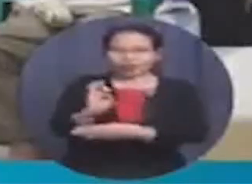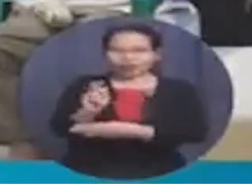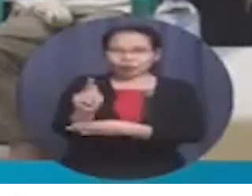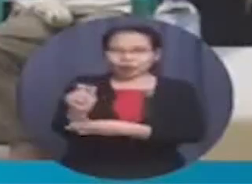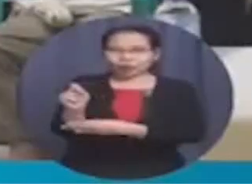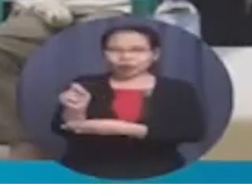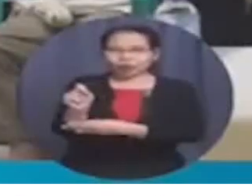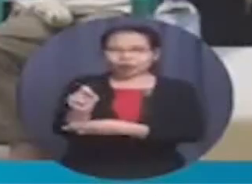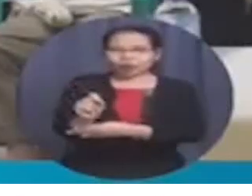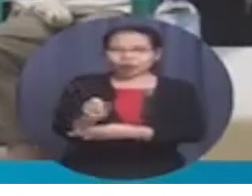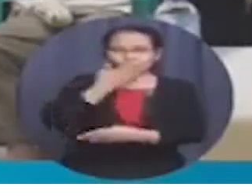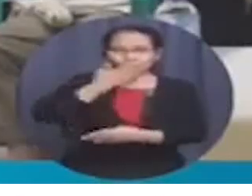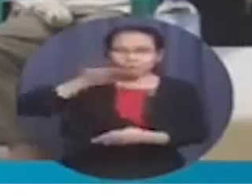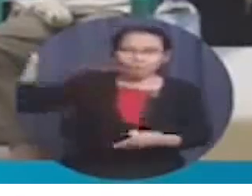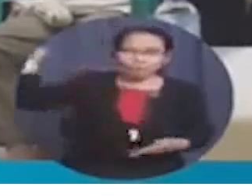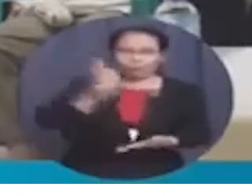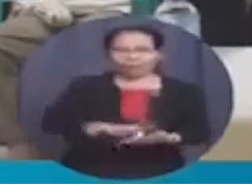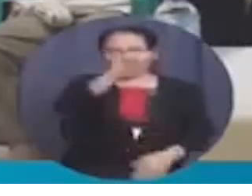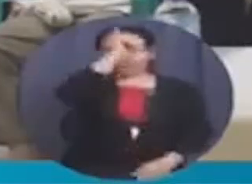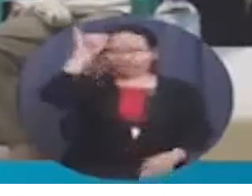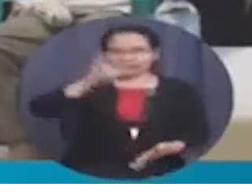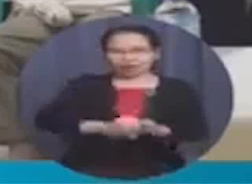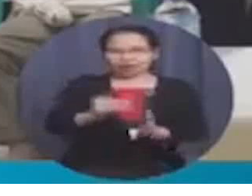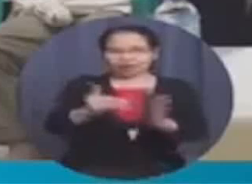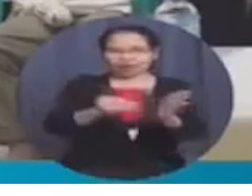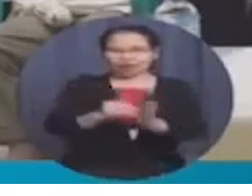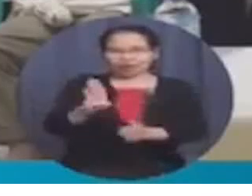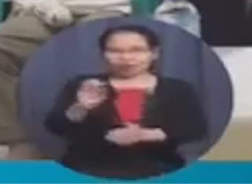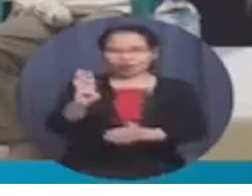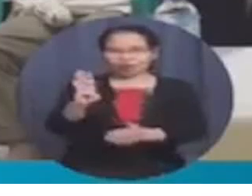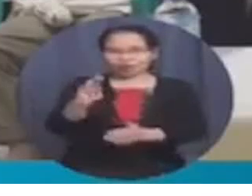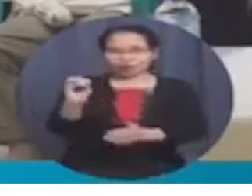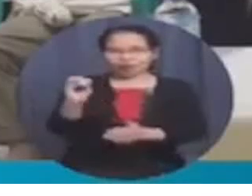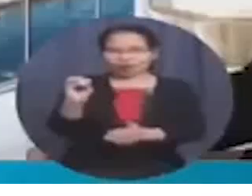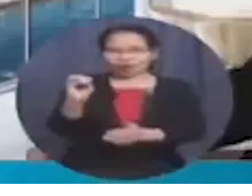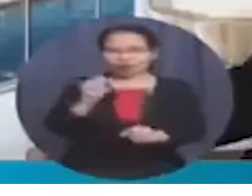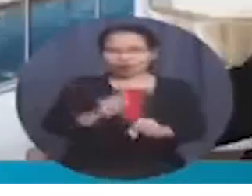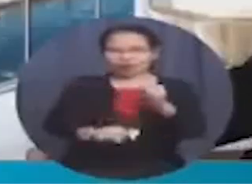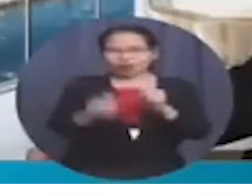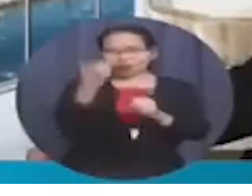fetus, napakatindi namang katarantaduhang aral niyan, bo. Nako,